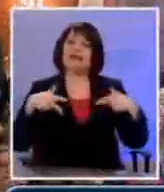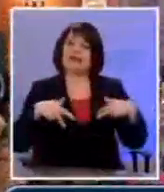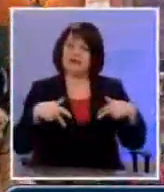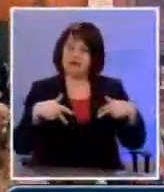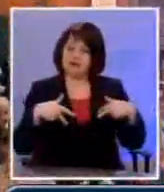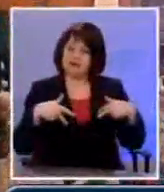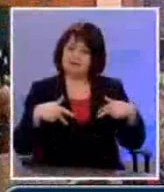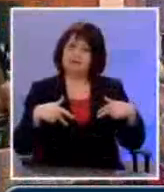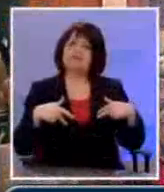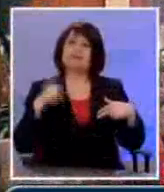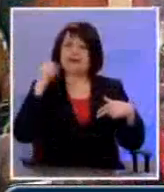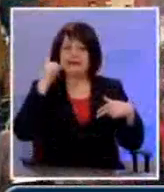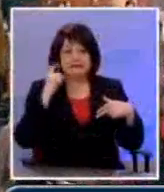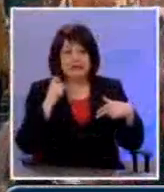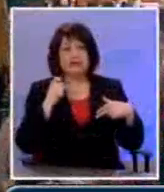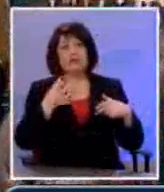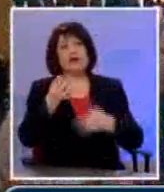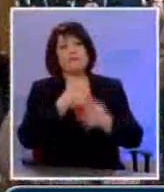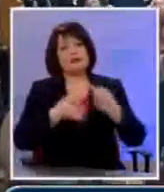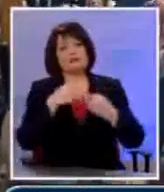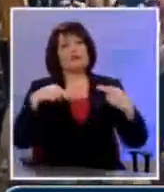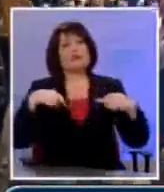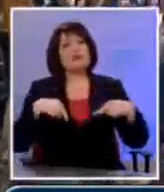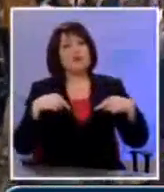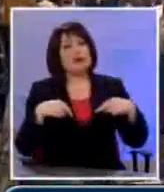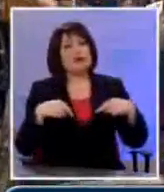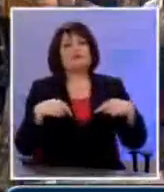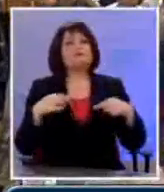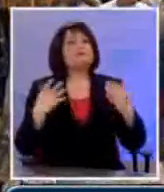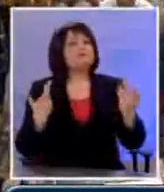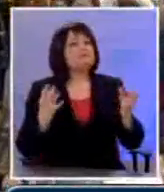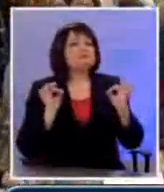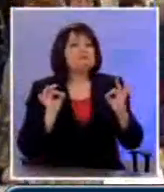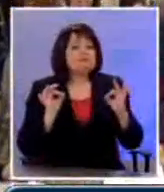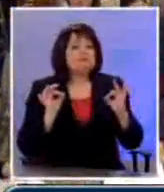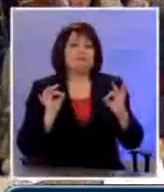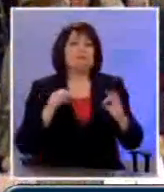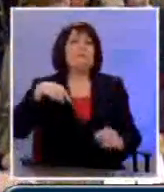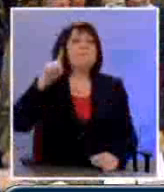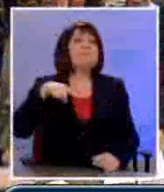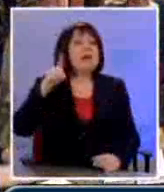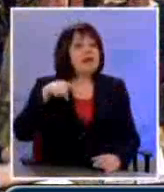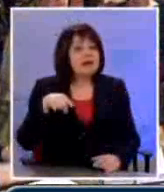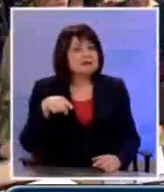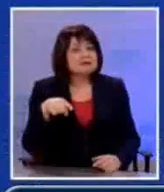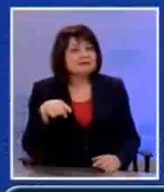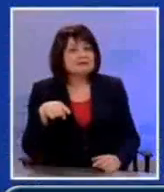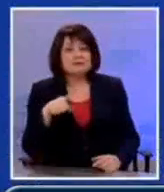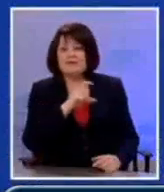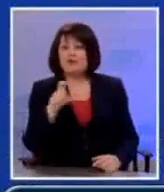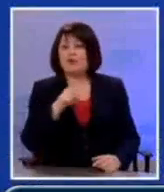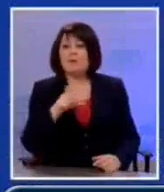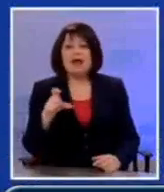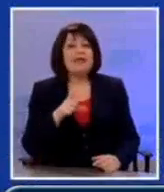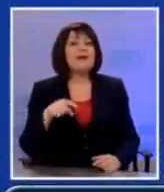Κυβέρνησης προκειμένου να προσδιορίσουν οι υπουργοί σε ποιες ημέρες την εβδομάδα,